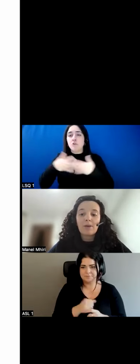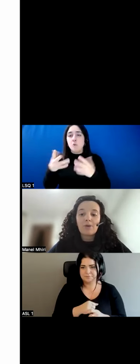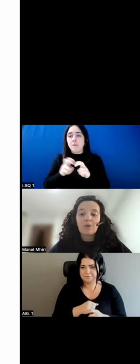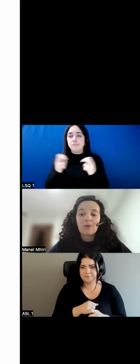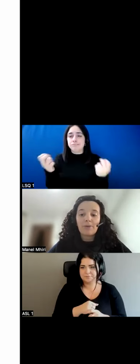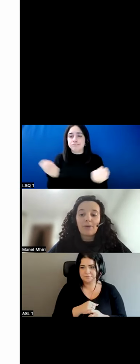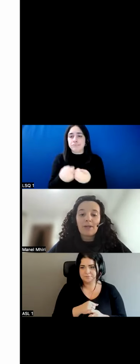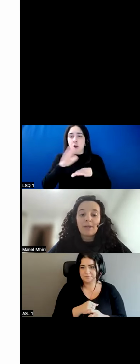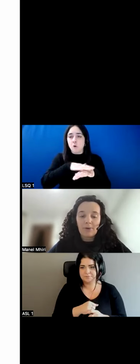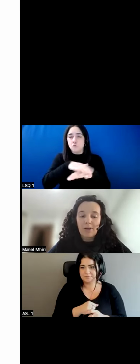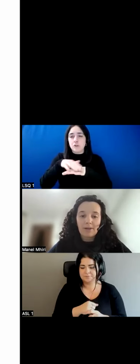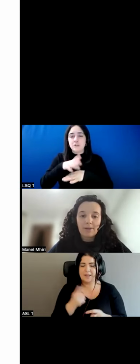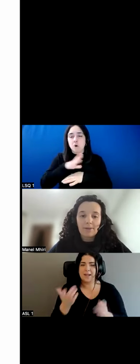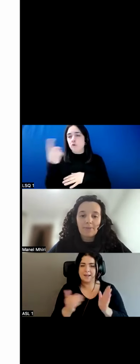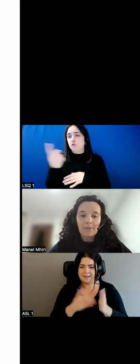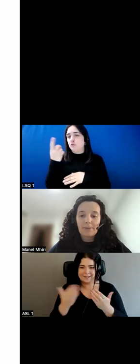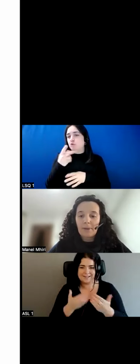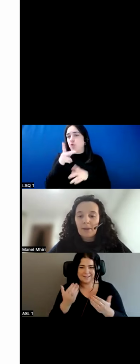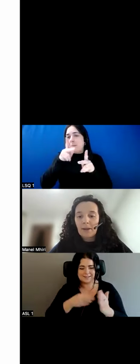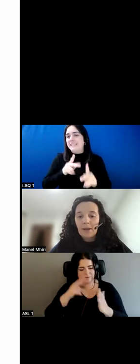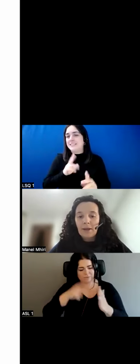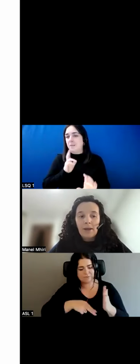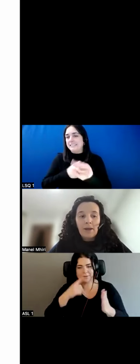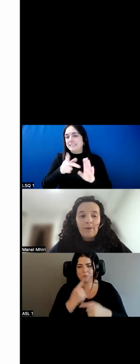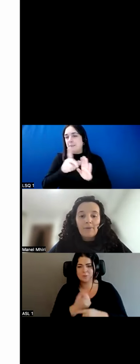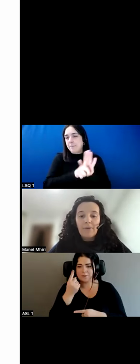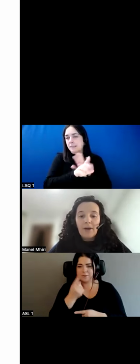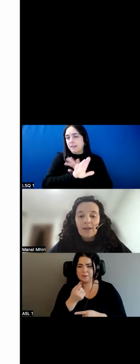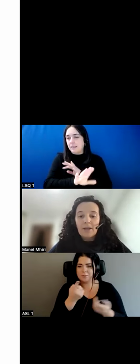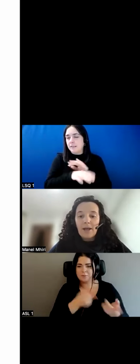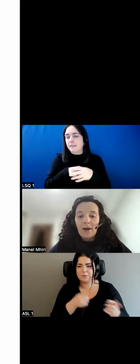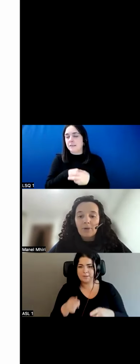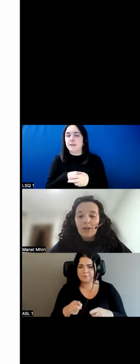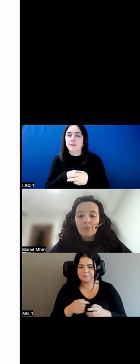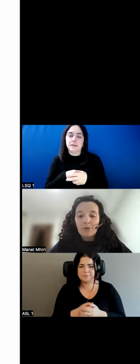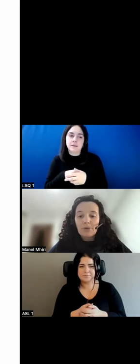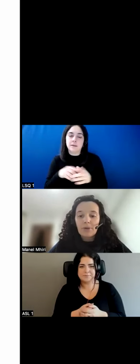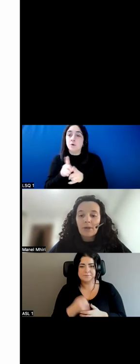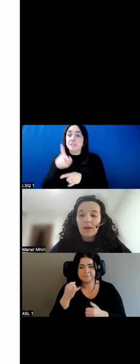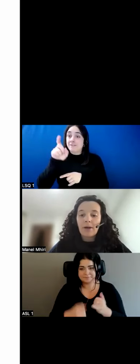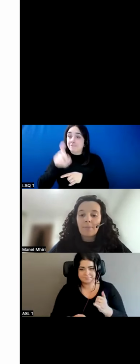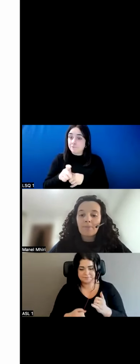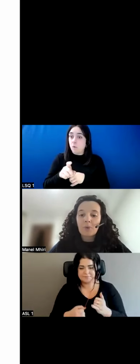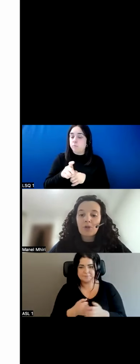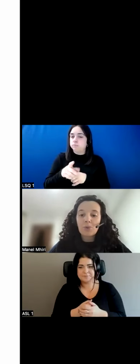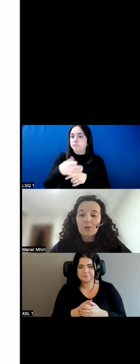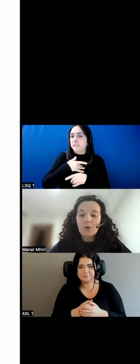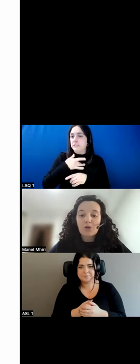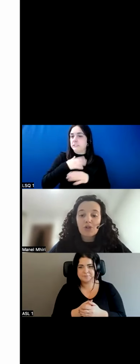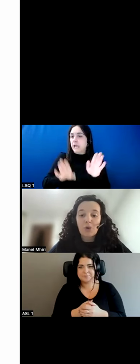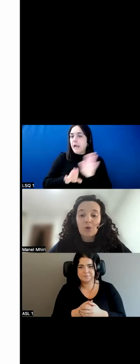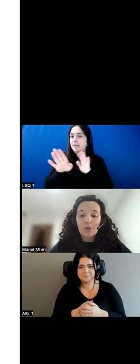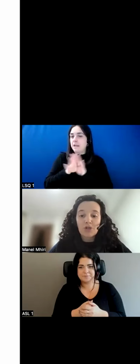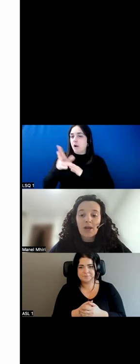déficiences, des personnes ayant des déficiences intellectuelles et l'utilisation de lecture facile, easy read. Et